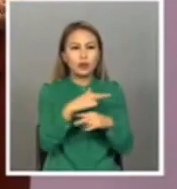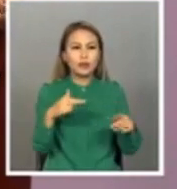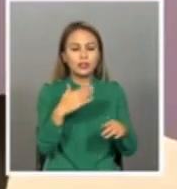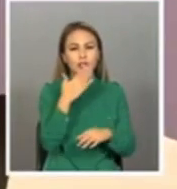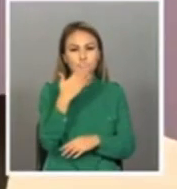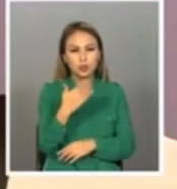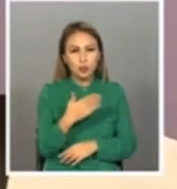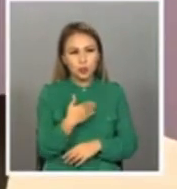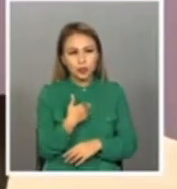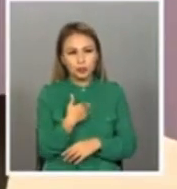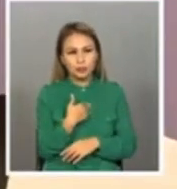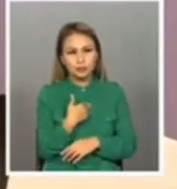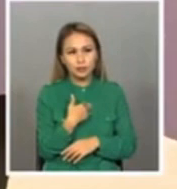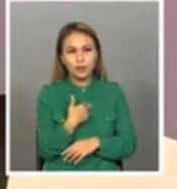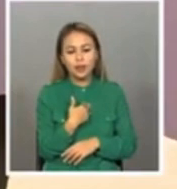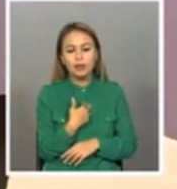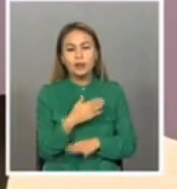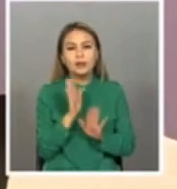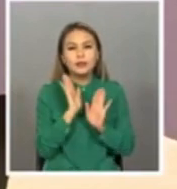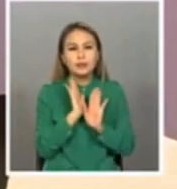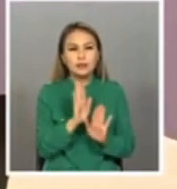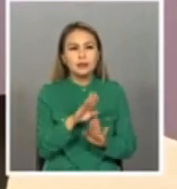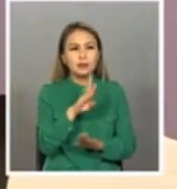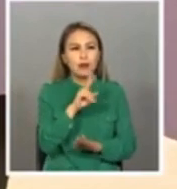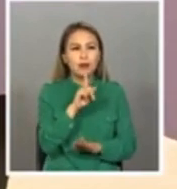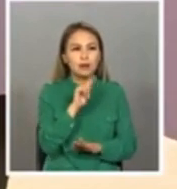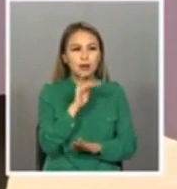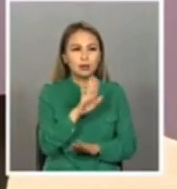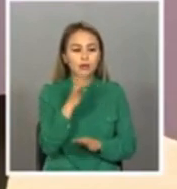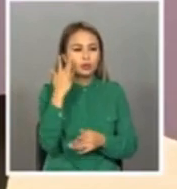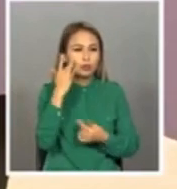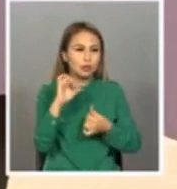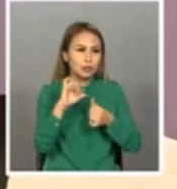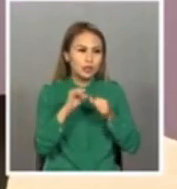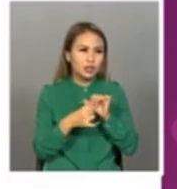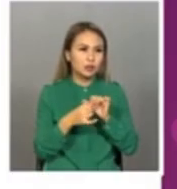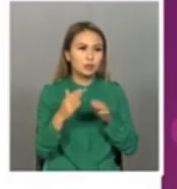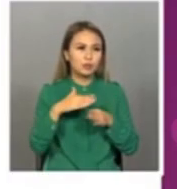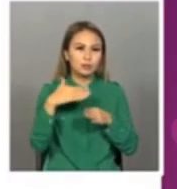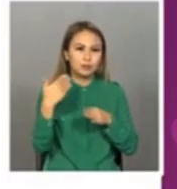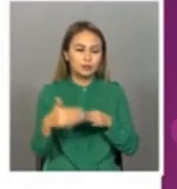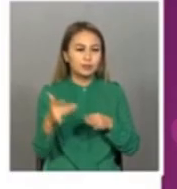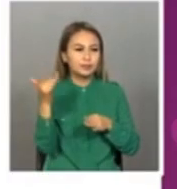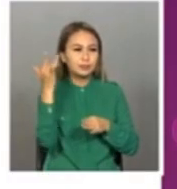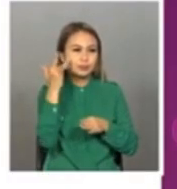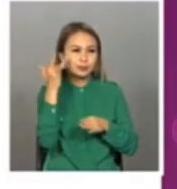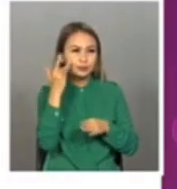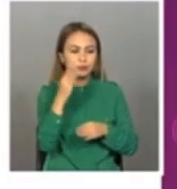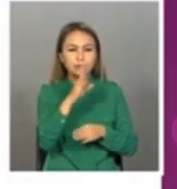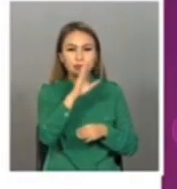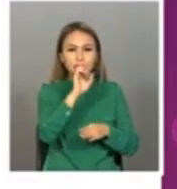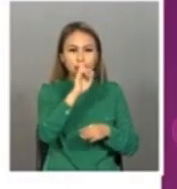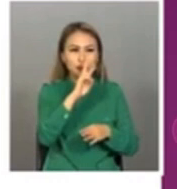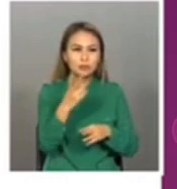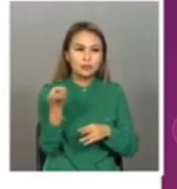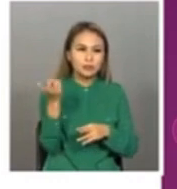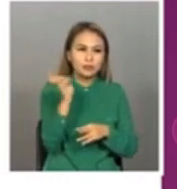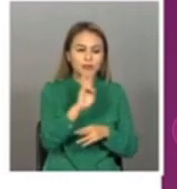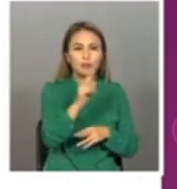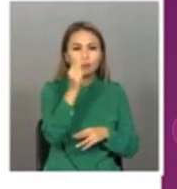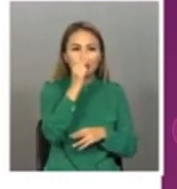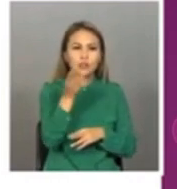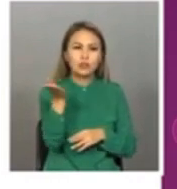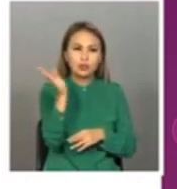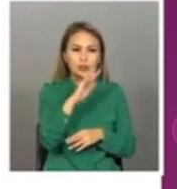көретін. Тек Талғат қана үнемі кешігіп жүретін. Талғат, кел, тамағыңды